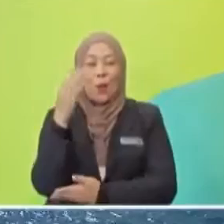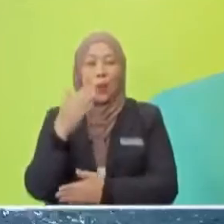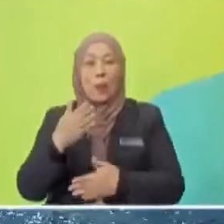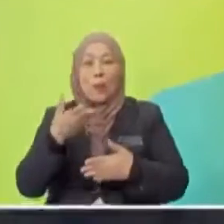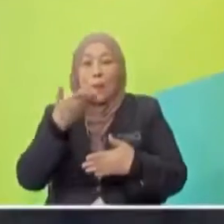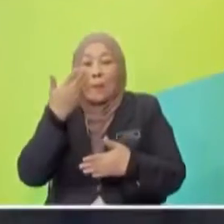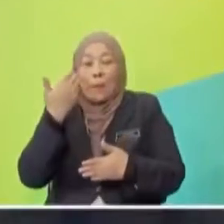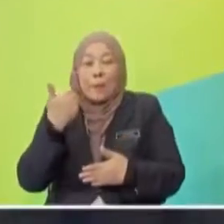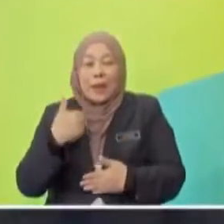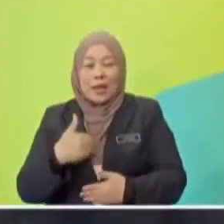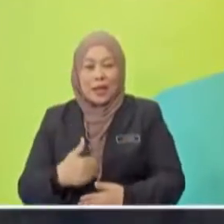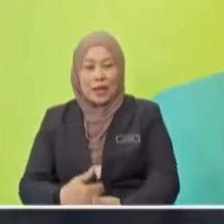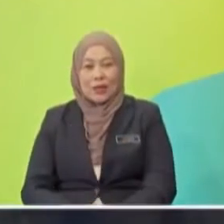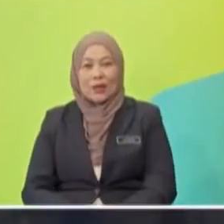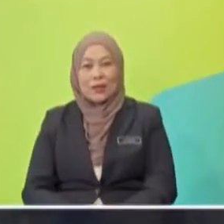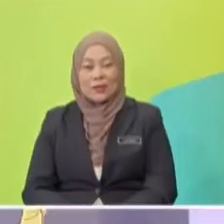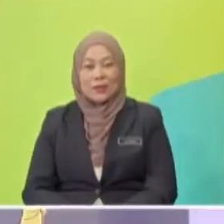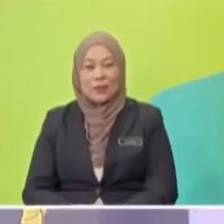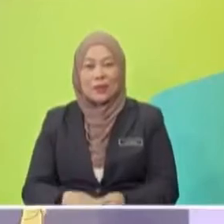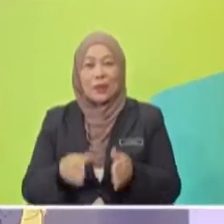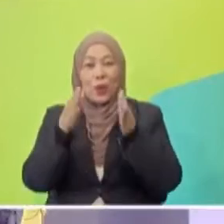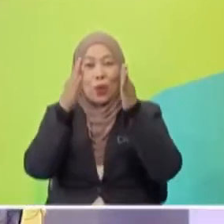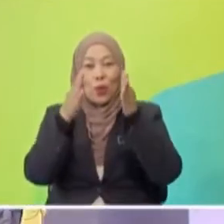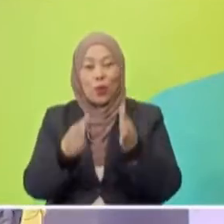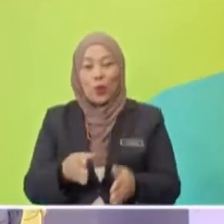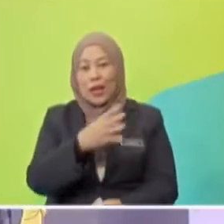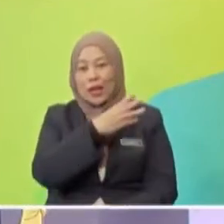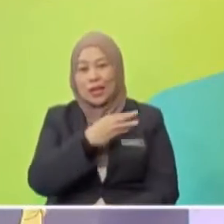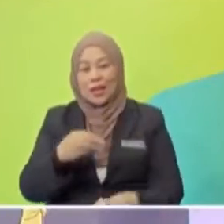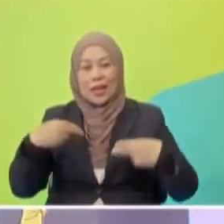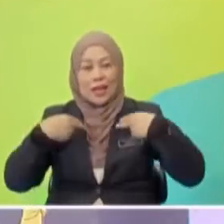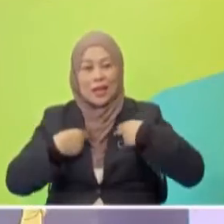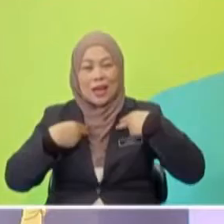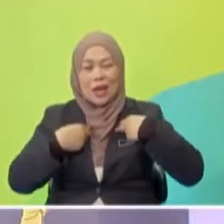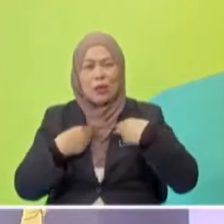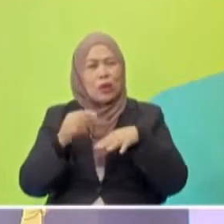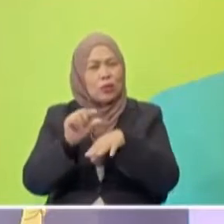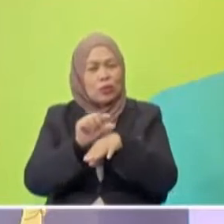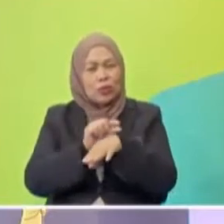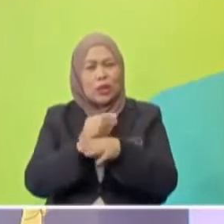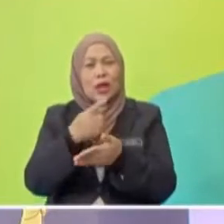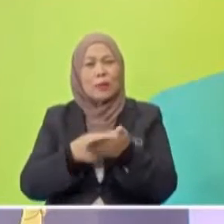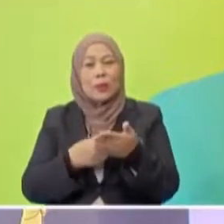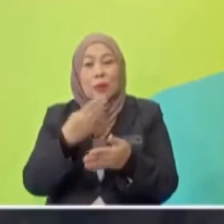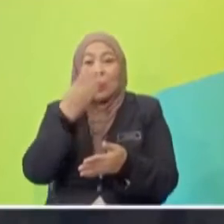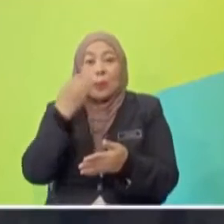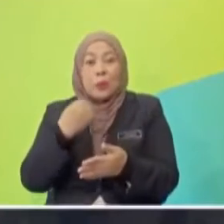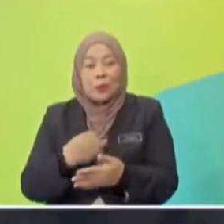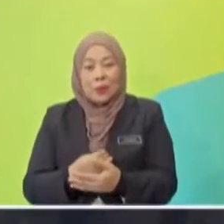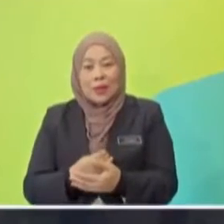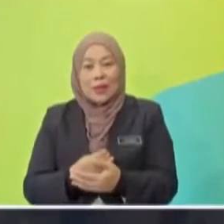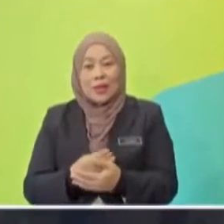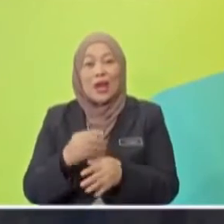Oke manusia dan hewan bernafas menggunakan apa menggunakan hidung